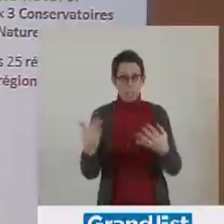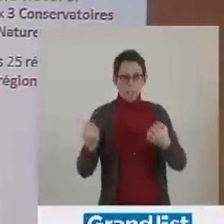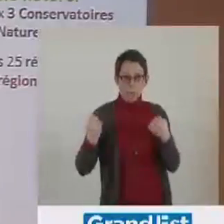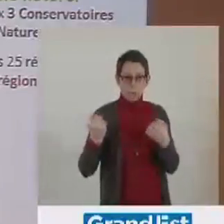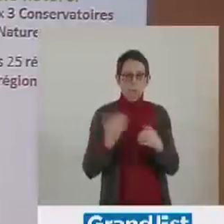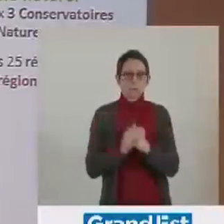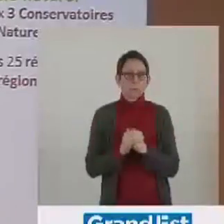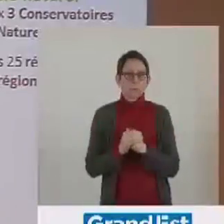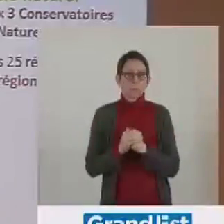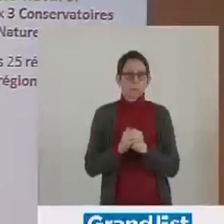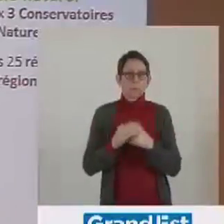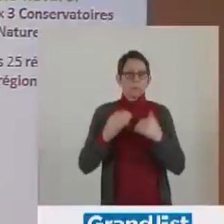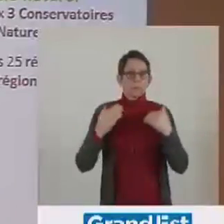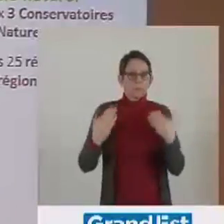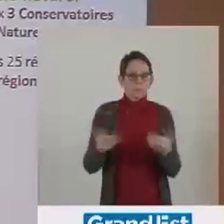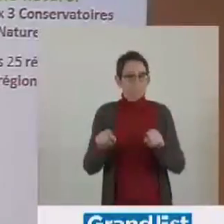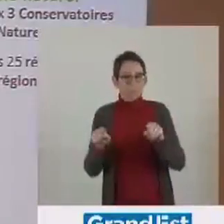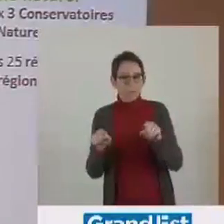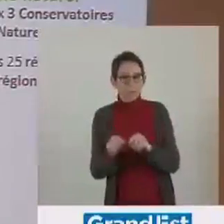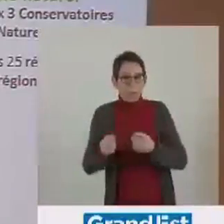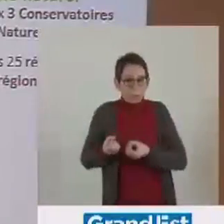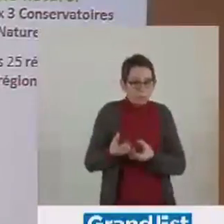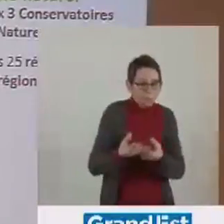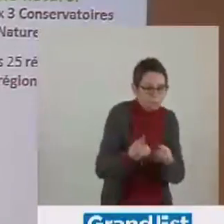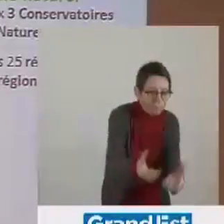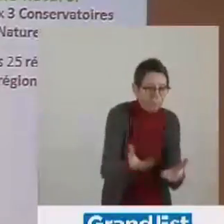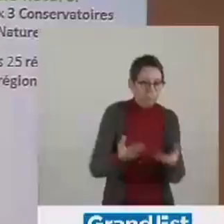Ils sont donc les leviers majeurs et structurants.